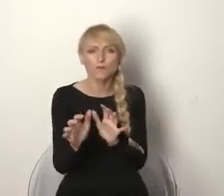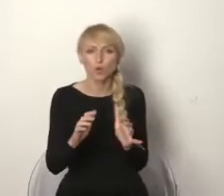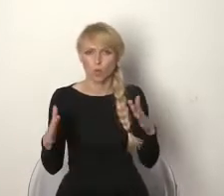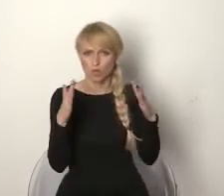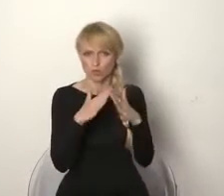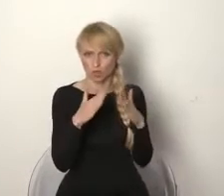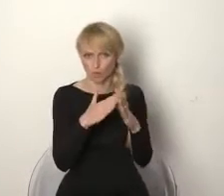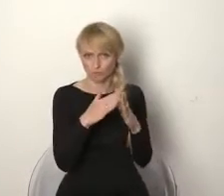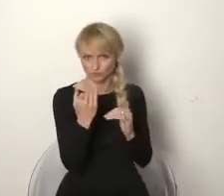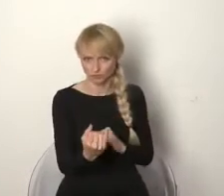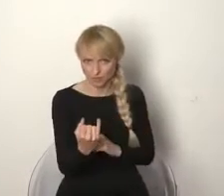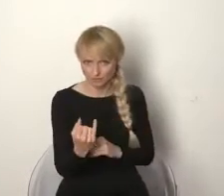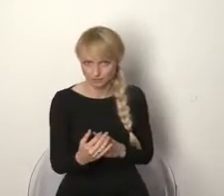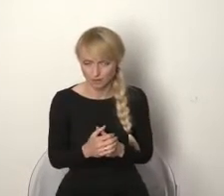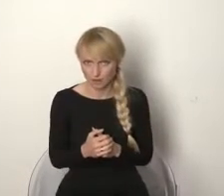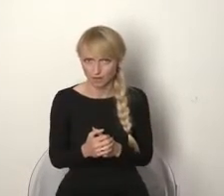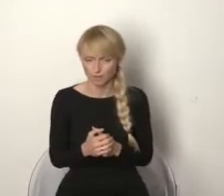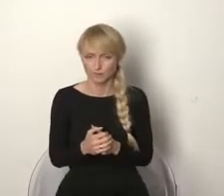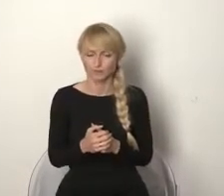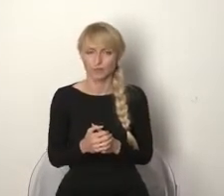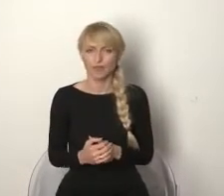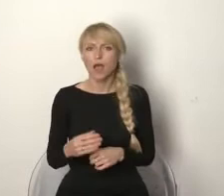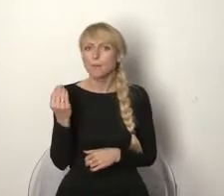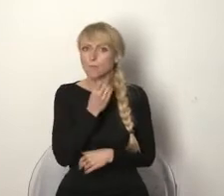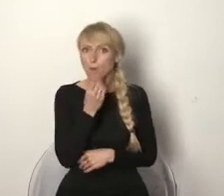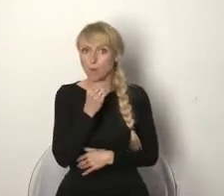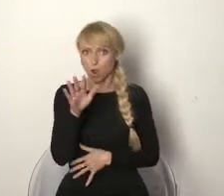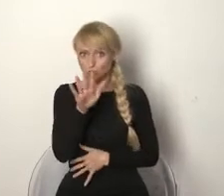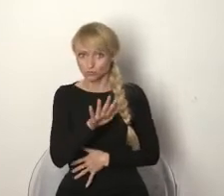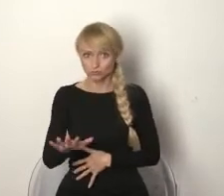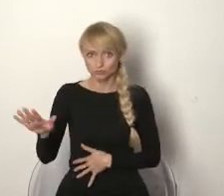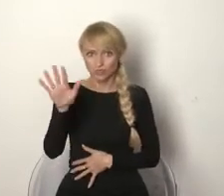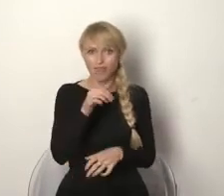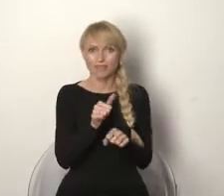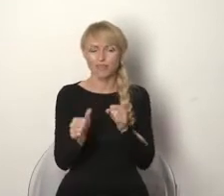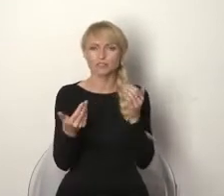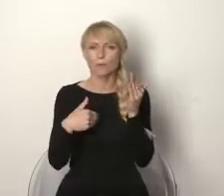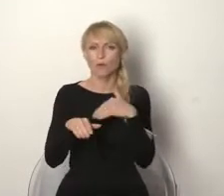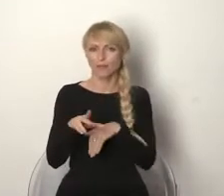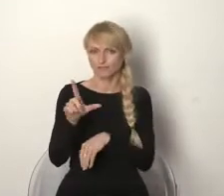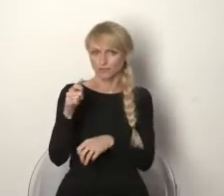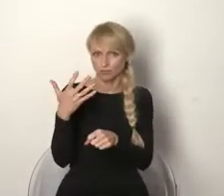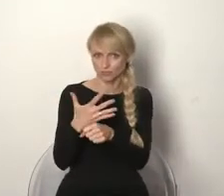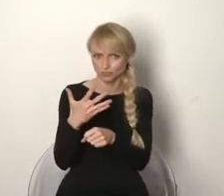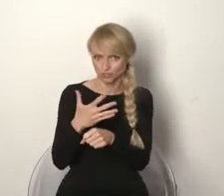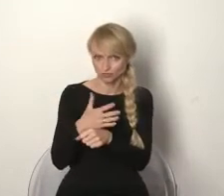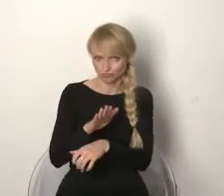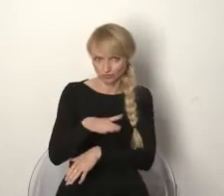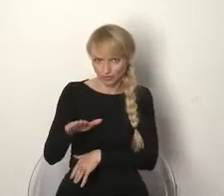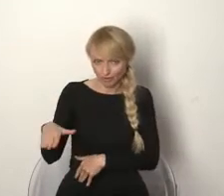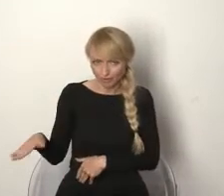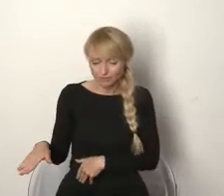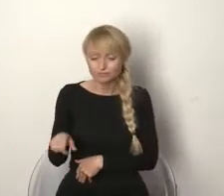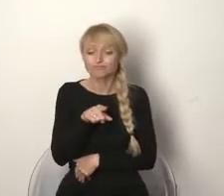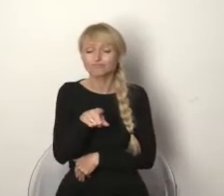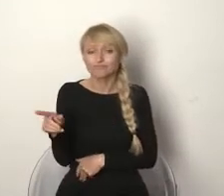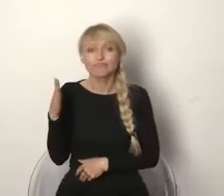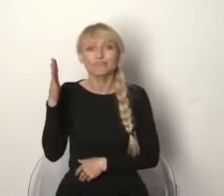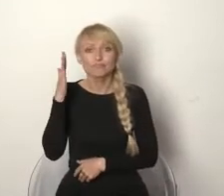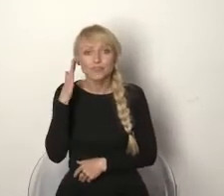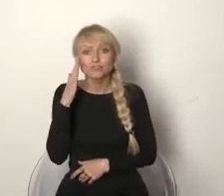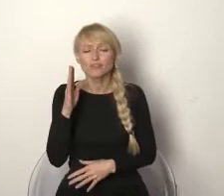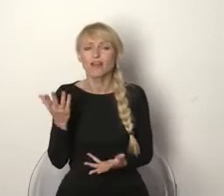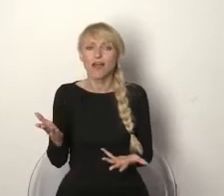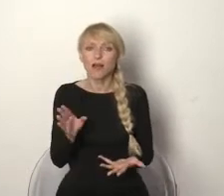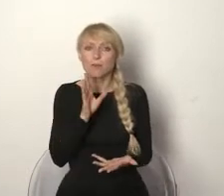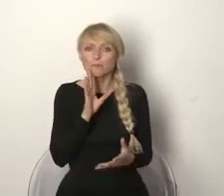dzieci, gdzie na Pomorzu mamy około 250 takich dzieci. One mieszkają w ramach trzech